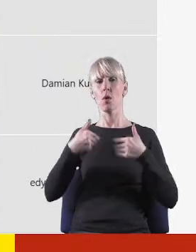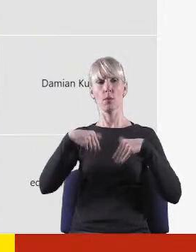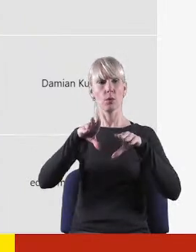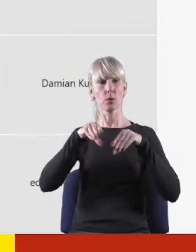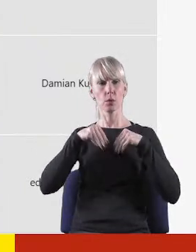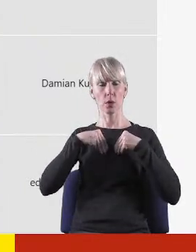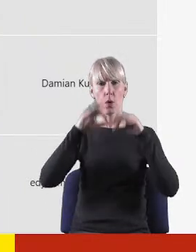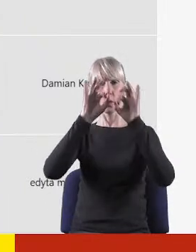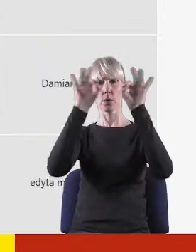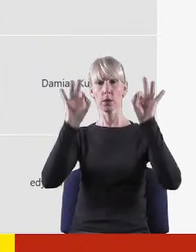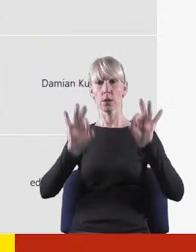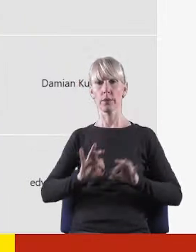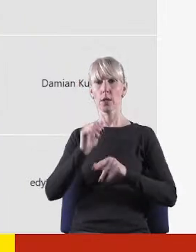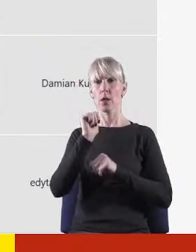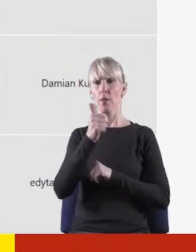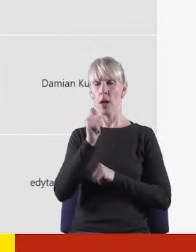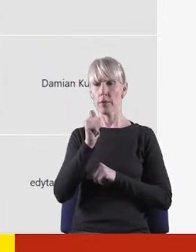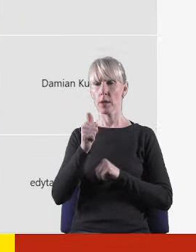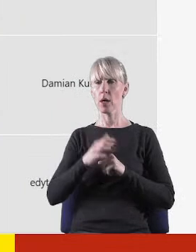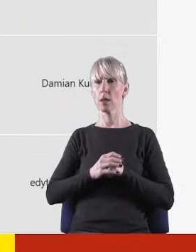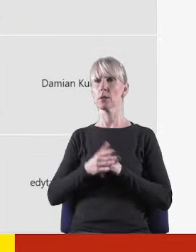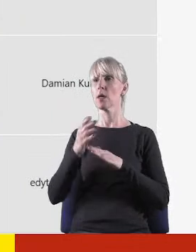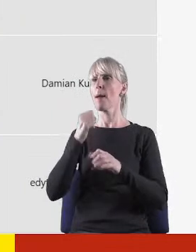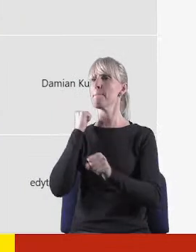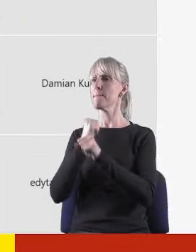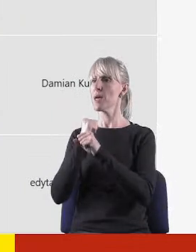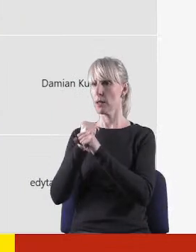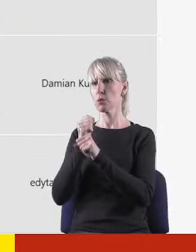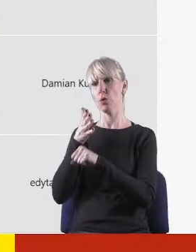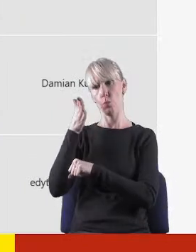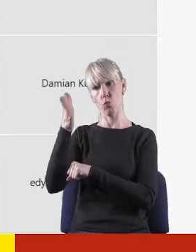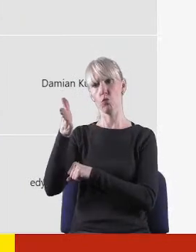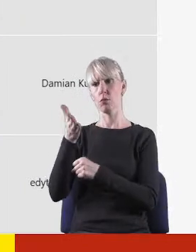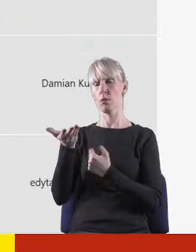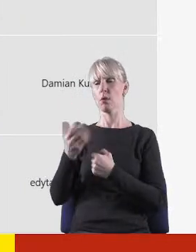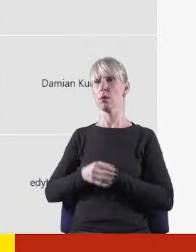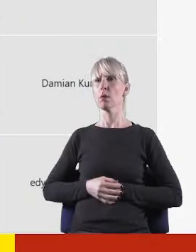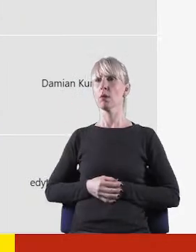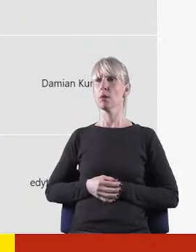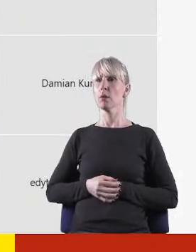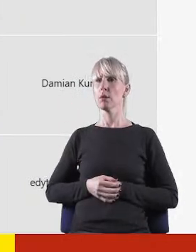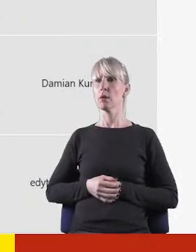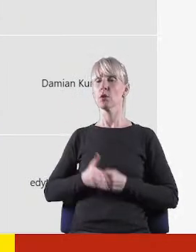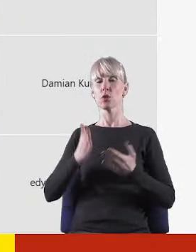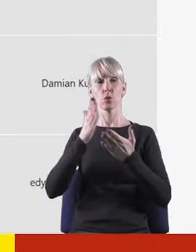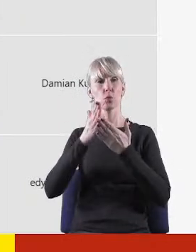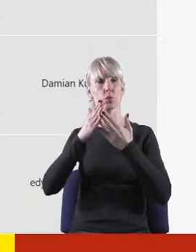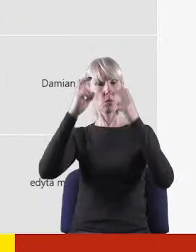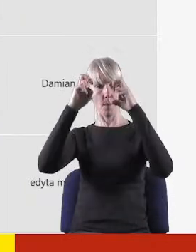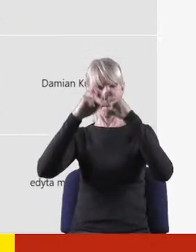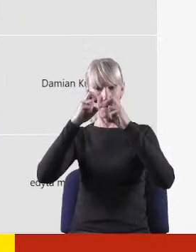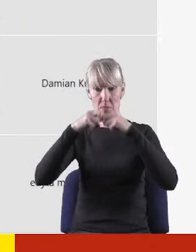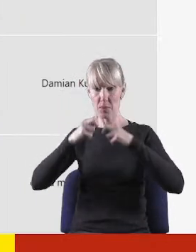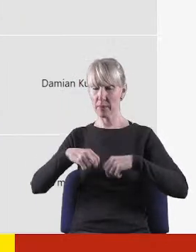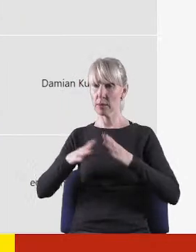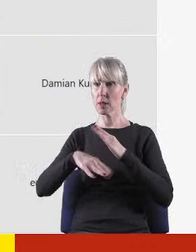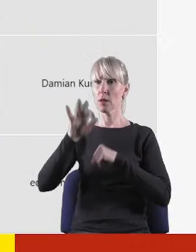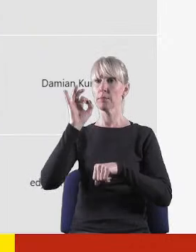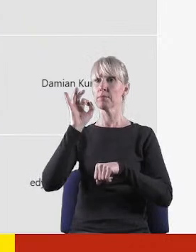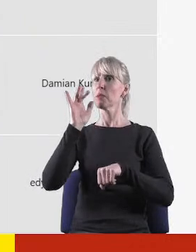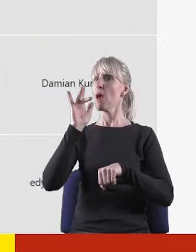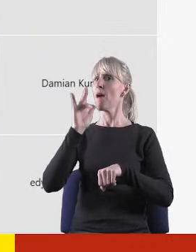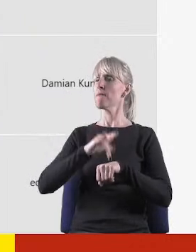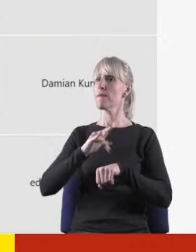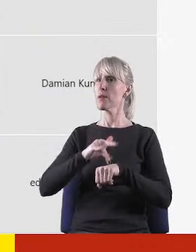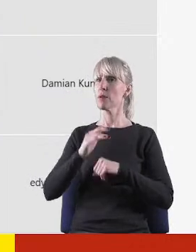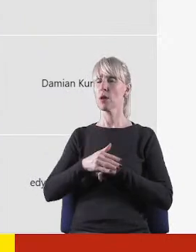nas kwalifikacje, pracuje w tym zawodzie? Czy państwo badają drogę zawodową absolwenta? To jest bardzo